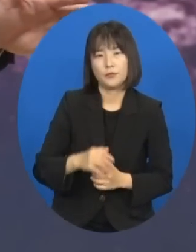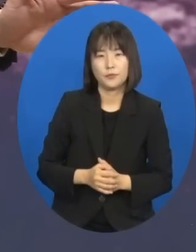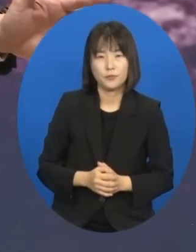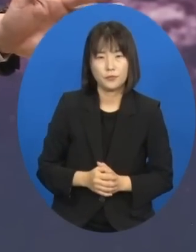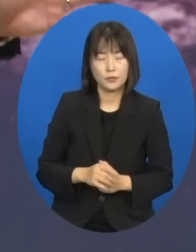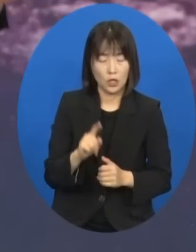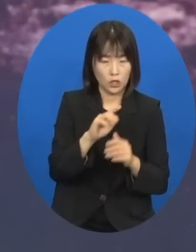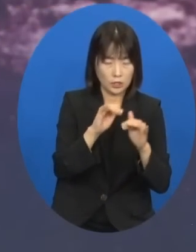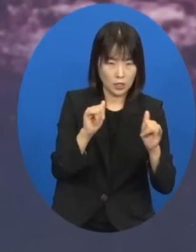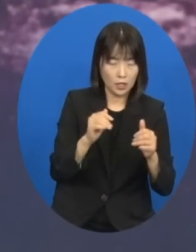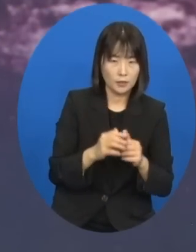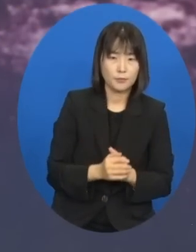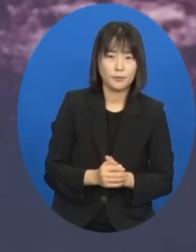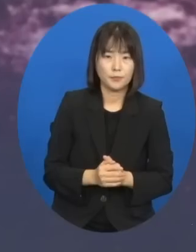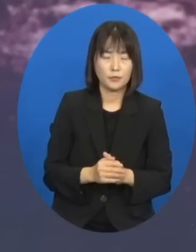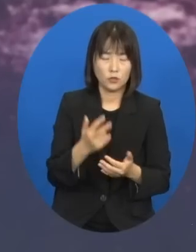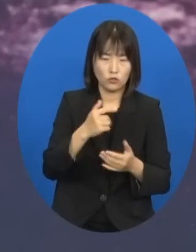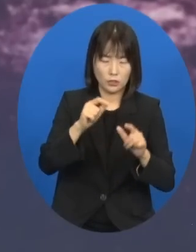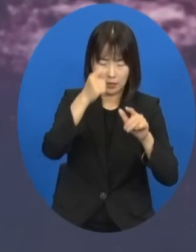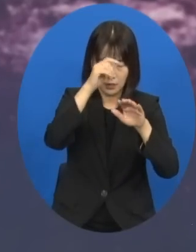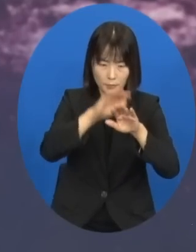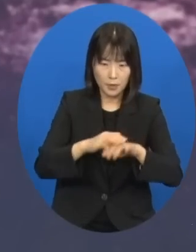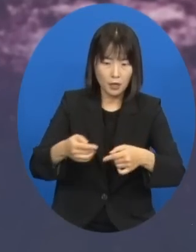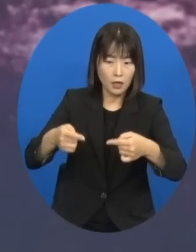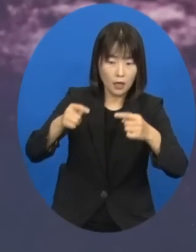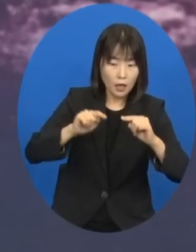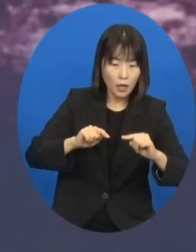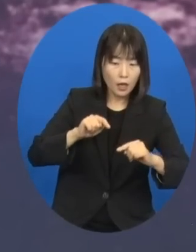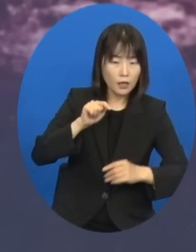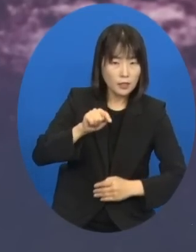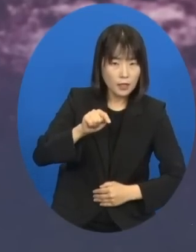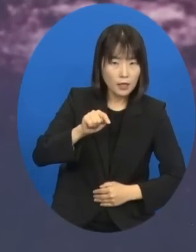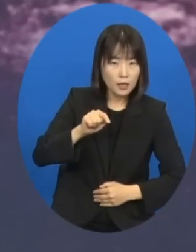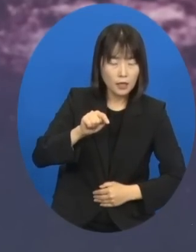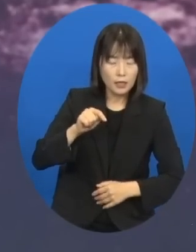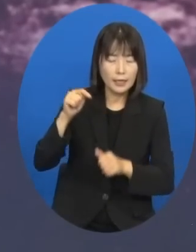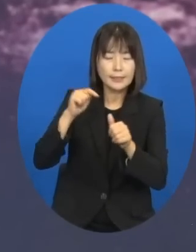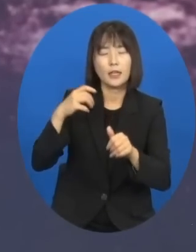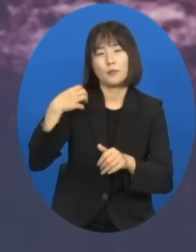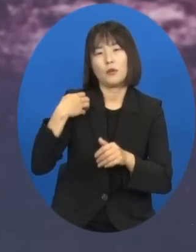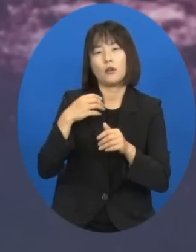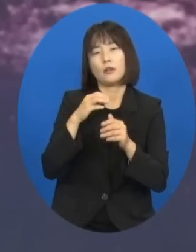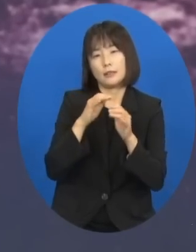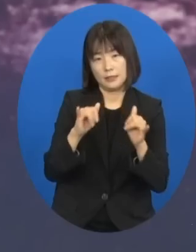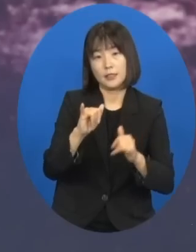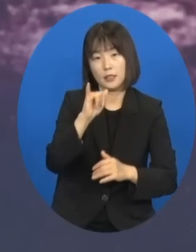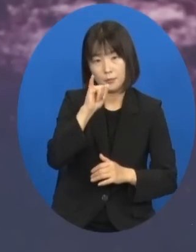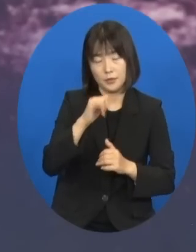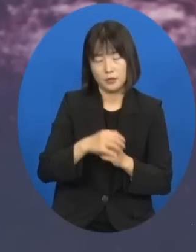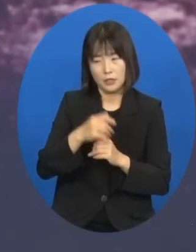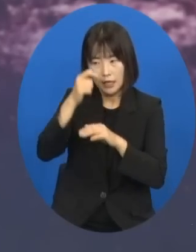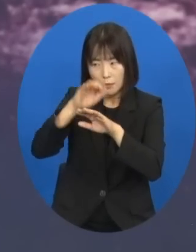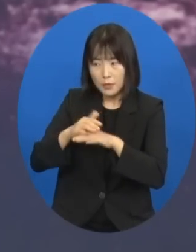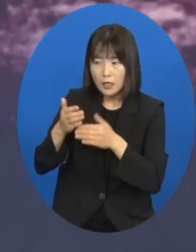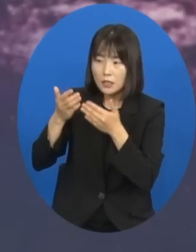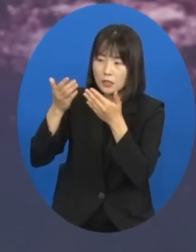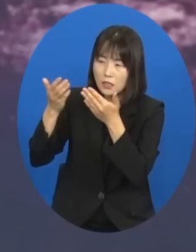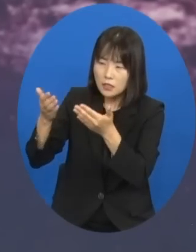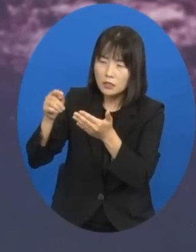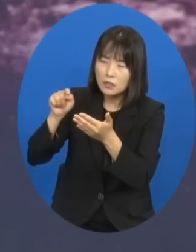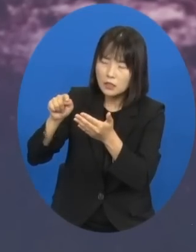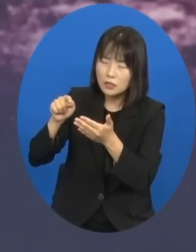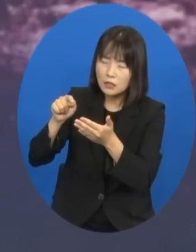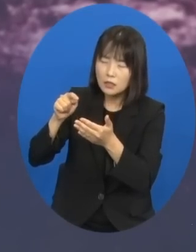그냥 주일예배 나오는 것 자체가 거기에 머물러 있는 것이 사명인 분들이 있어요. 예배 드리는 것 자체가 전장인 분이